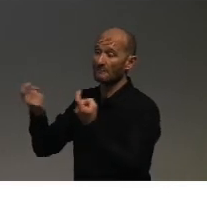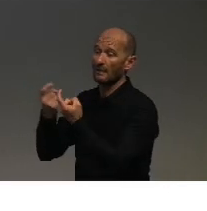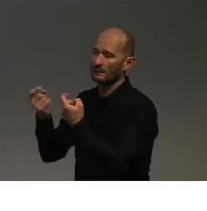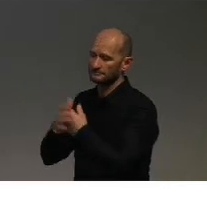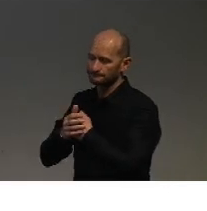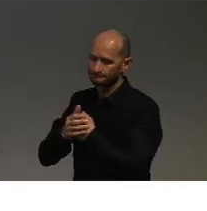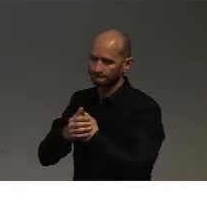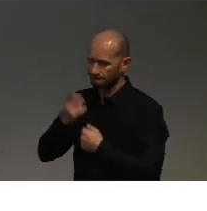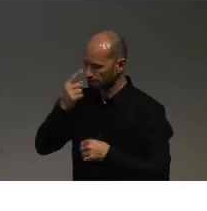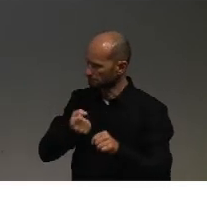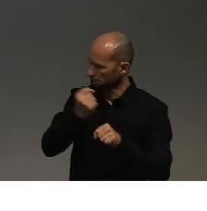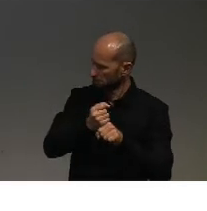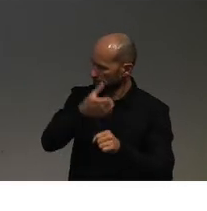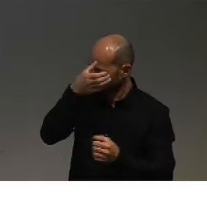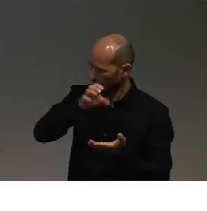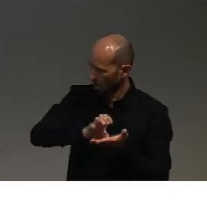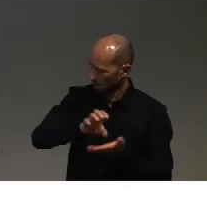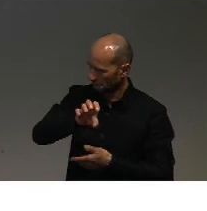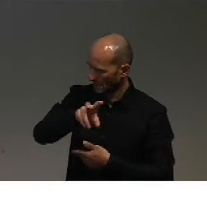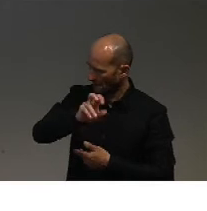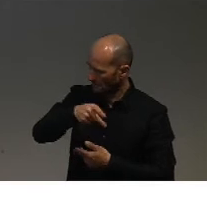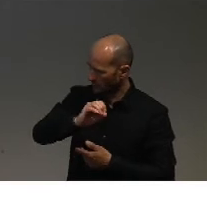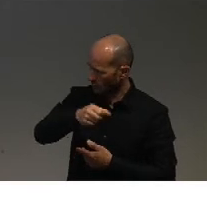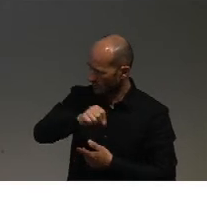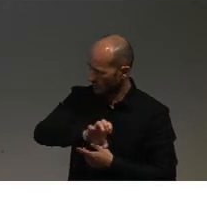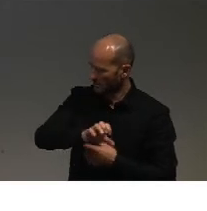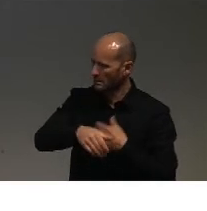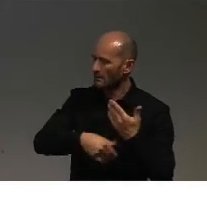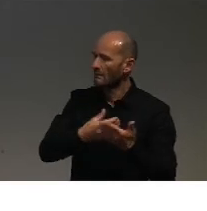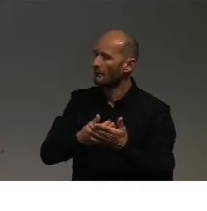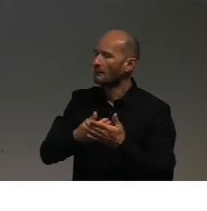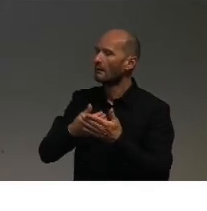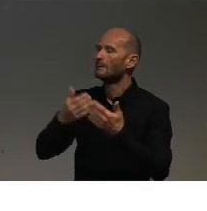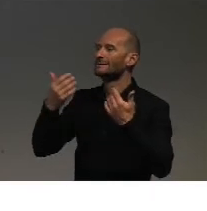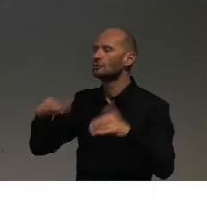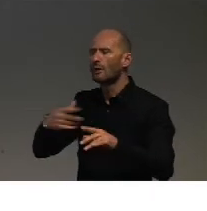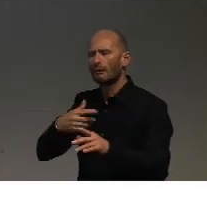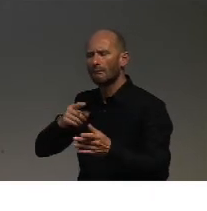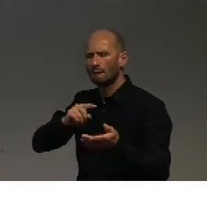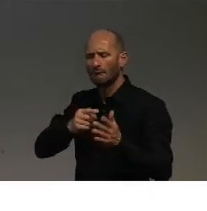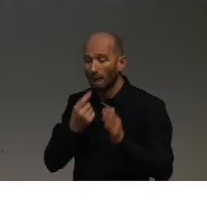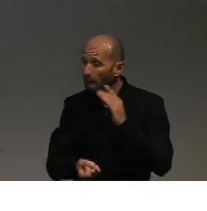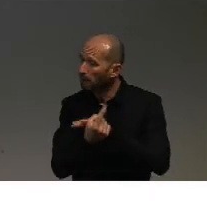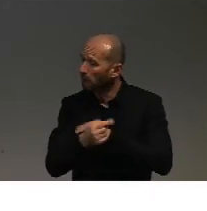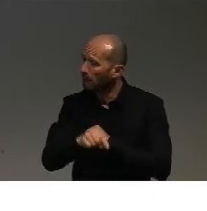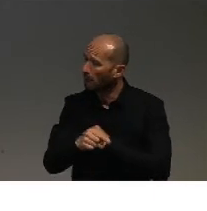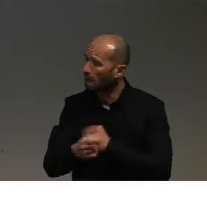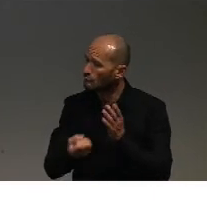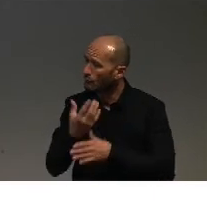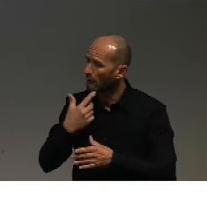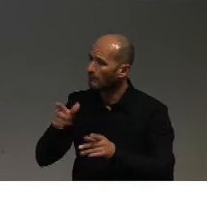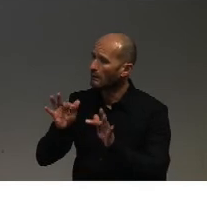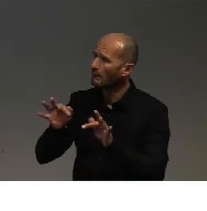de l'exposome ou de la polyexposition. La question des pathologies plurifactorielles, elle se posait déjà quasiment